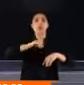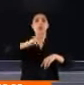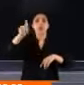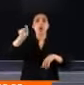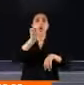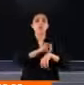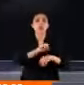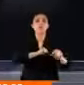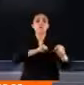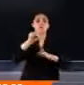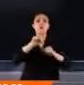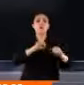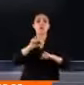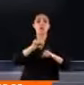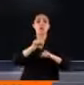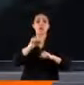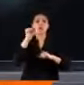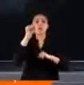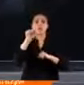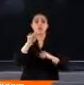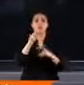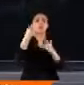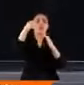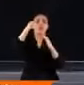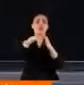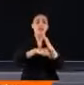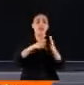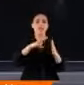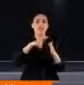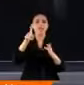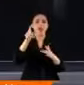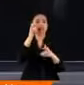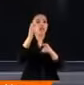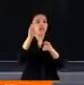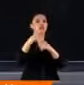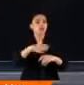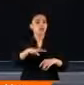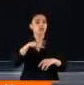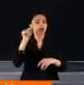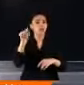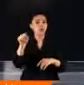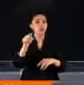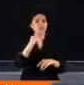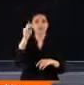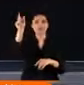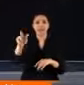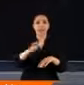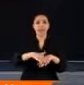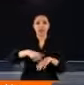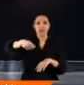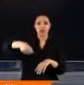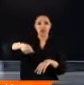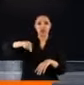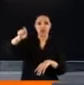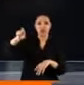anları izleyeceksiniz şimdi ama malumun ilamı gibi bir de detay var görüntüde. Ona da dikkat çekmek istiyorum. Lütfen dikkat edin. Taraş'ın elinde taşıdığı